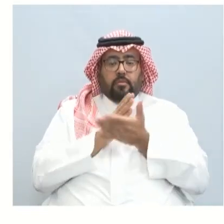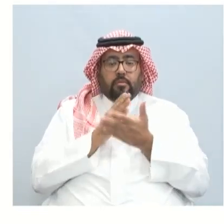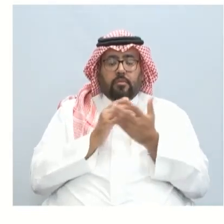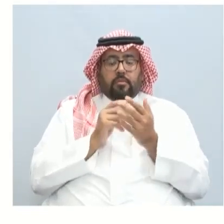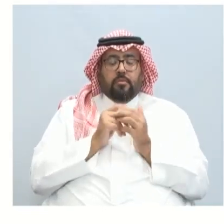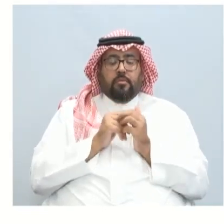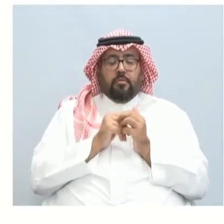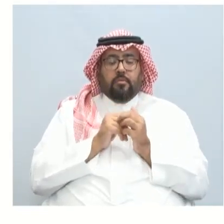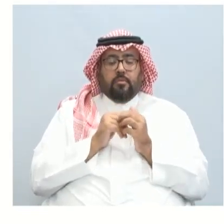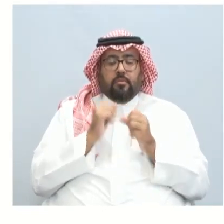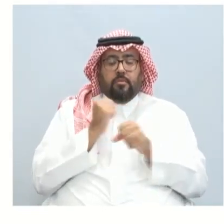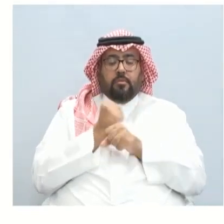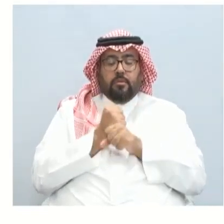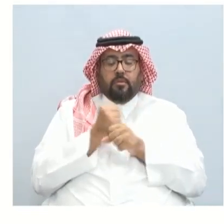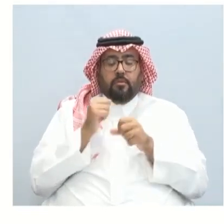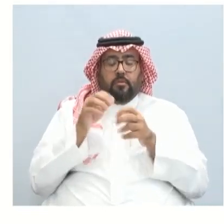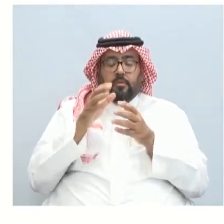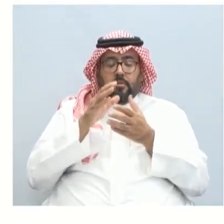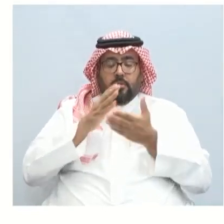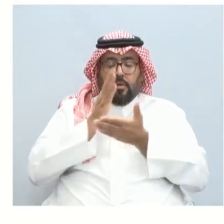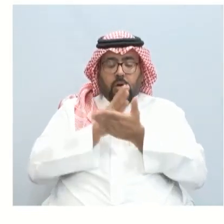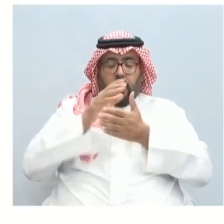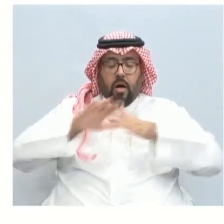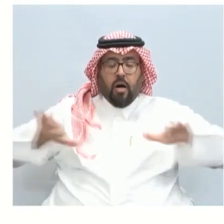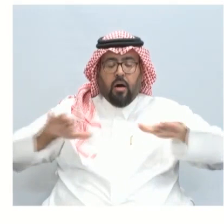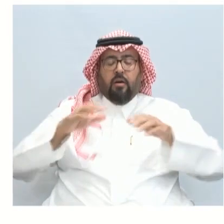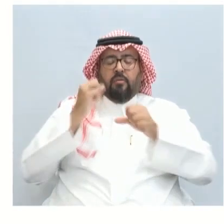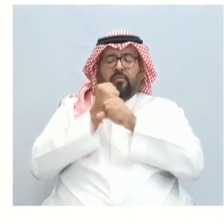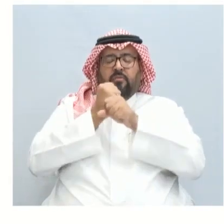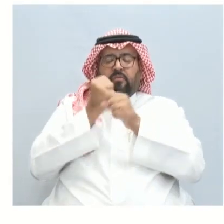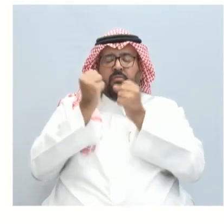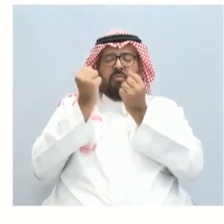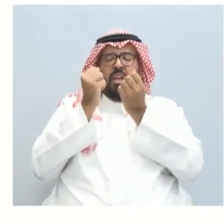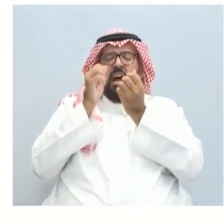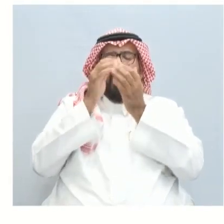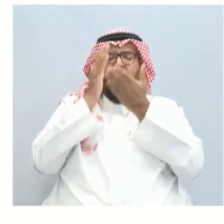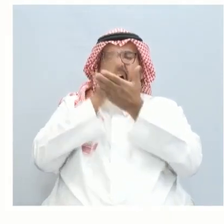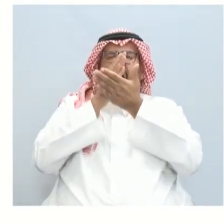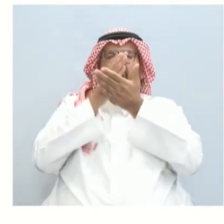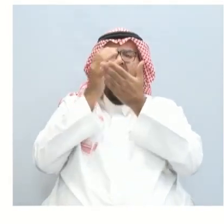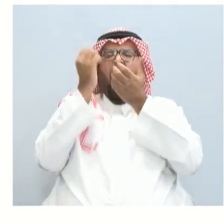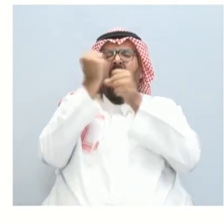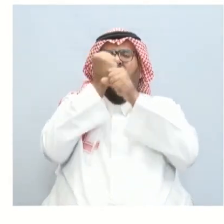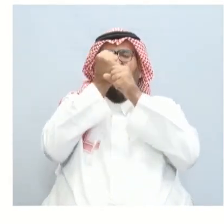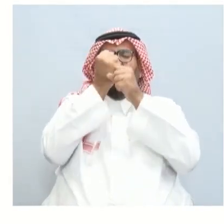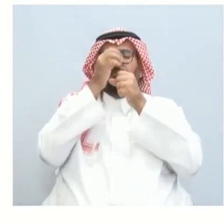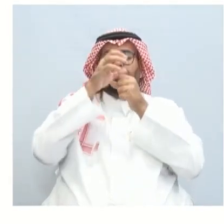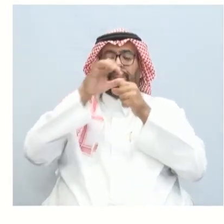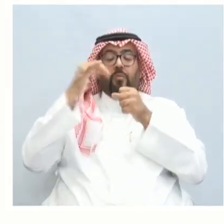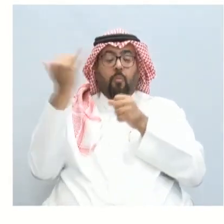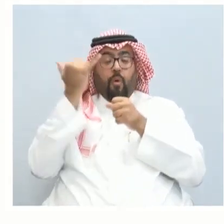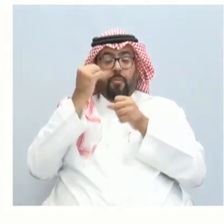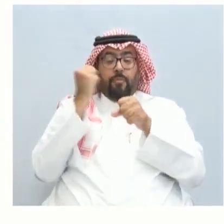اعمالنا الى قسمين لكي نخطط التخطيط السليم لدينا